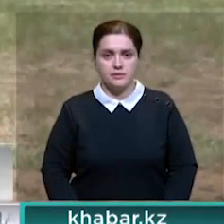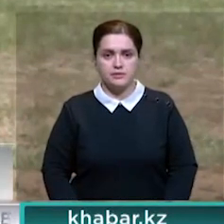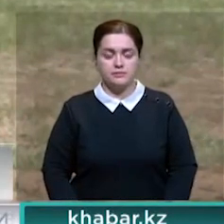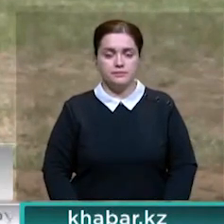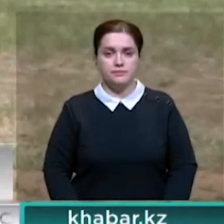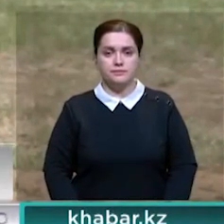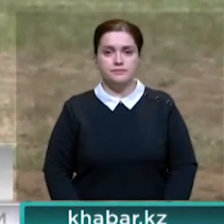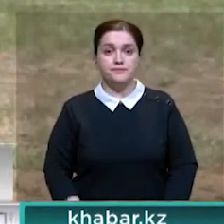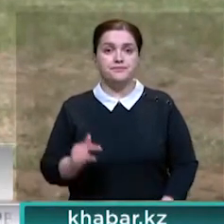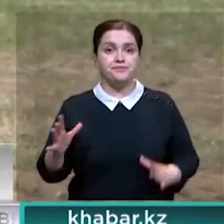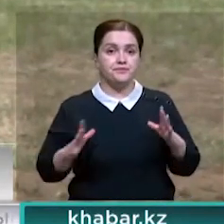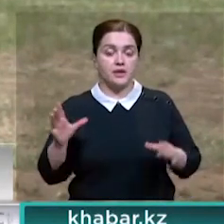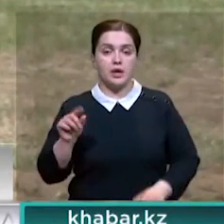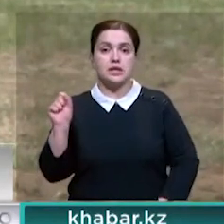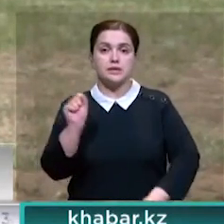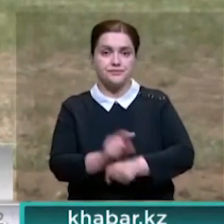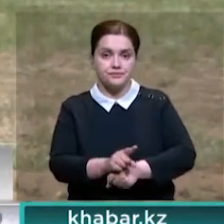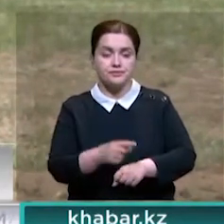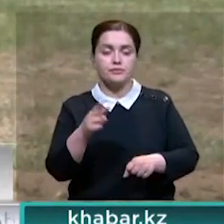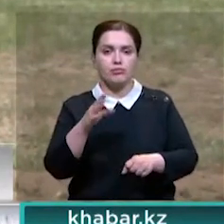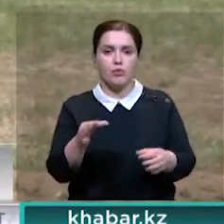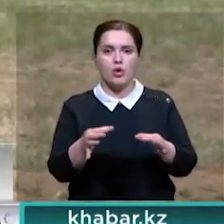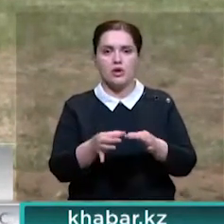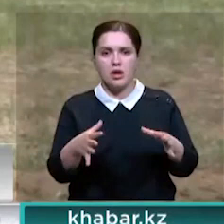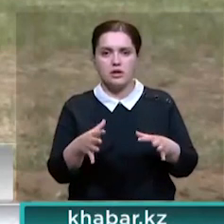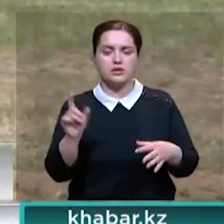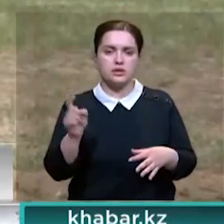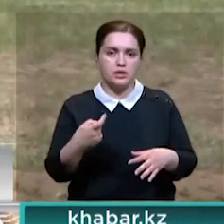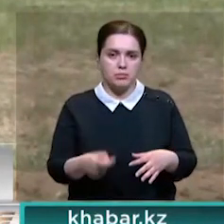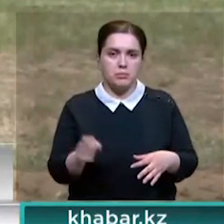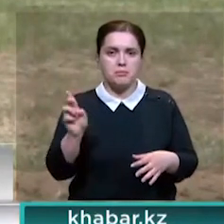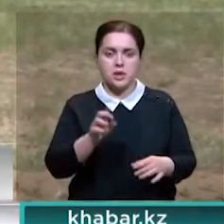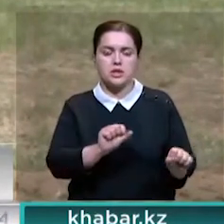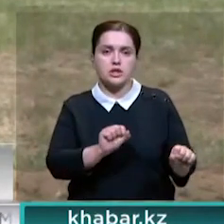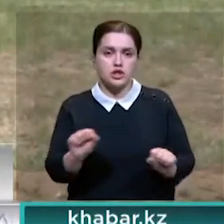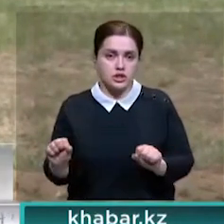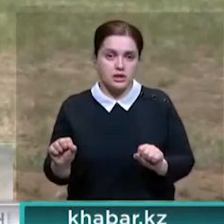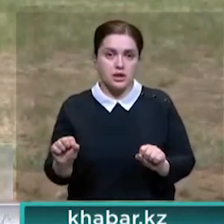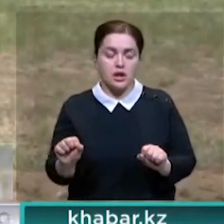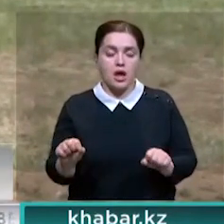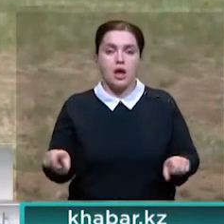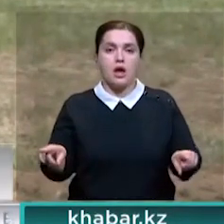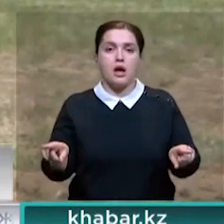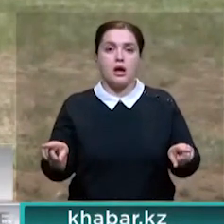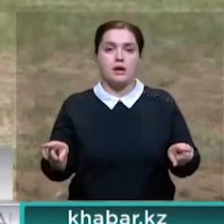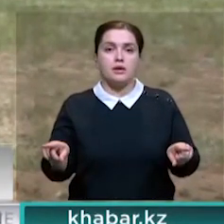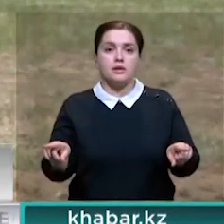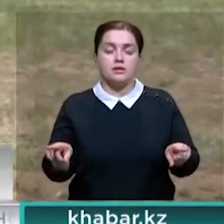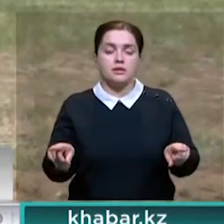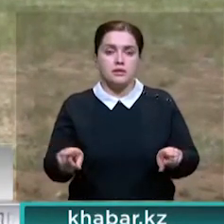Отрабатываем все задачи и мероприятия по радиационной, химической, биологической защите. Также